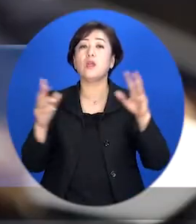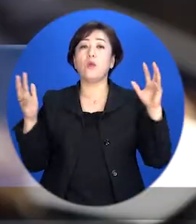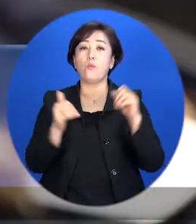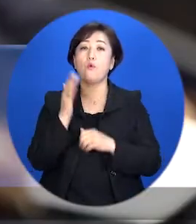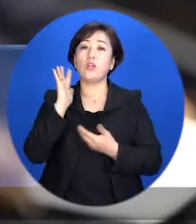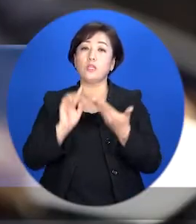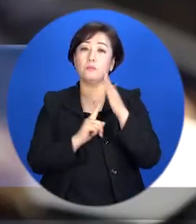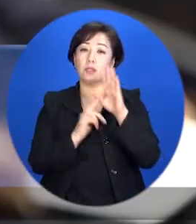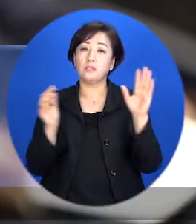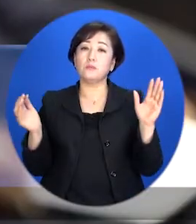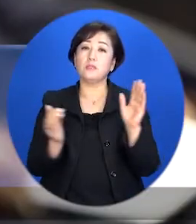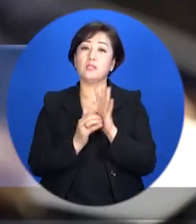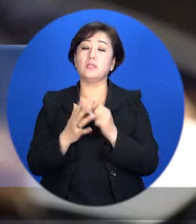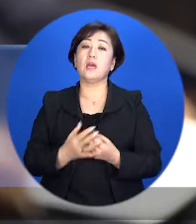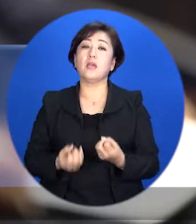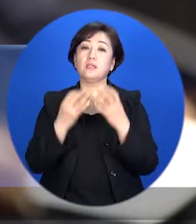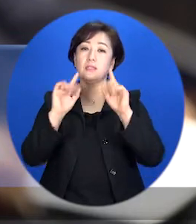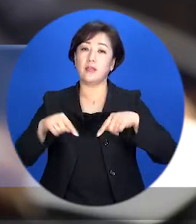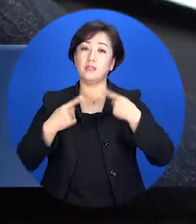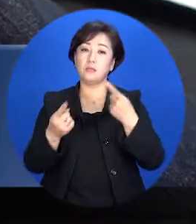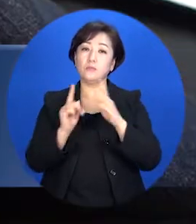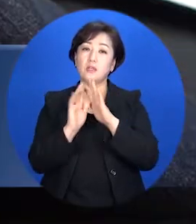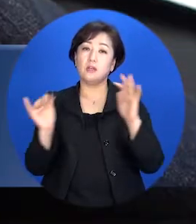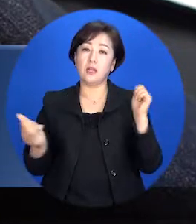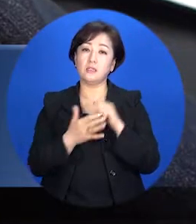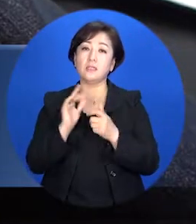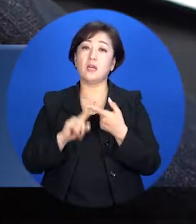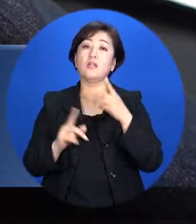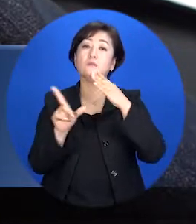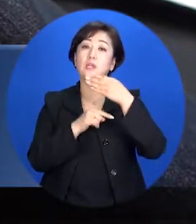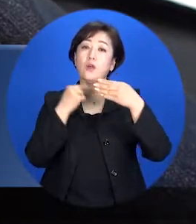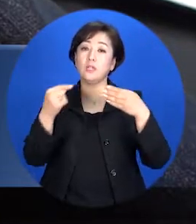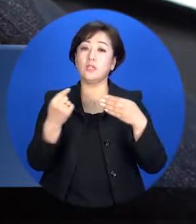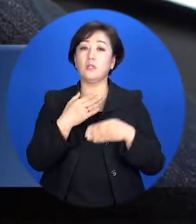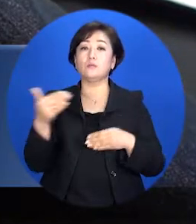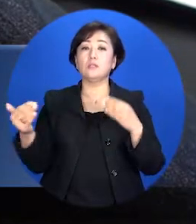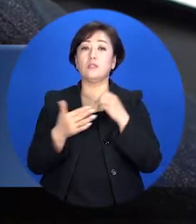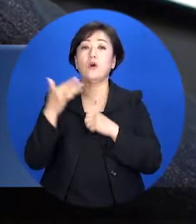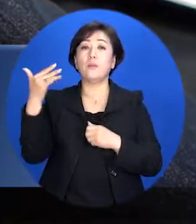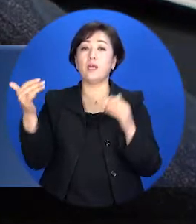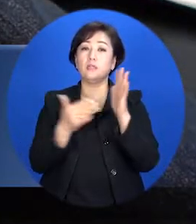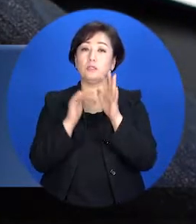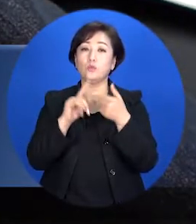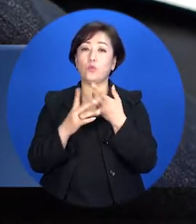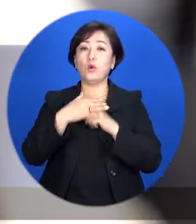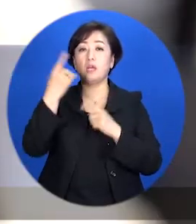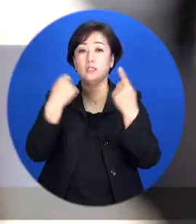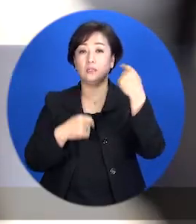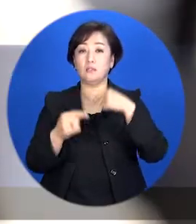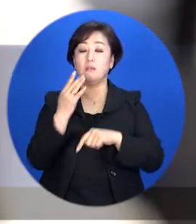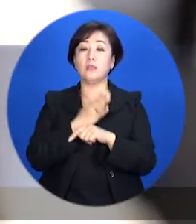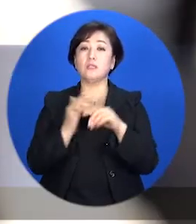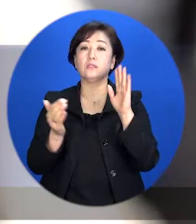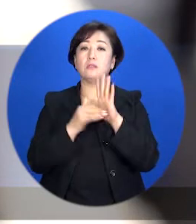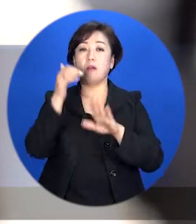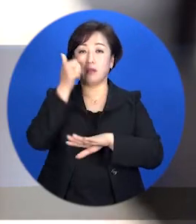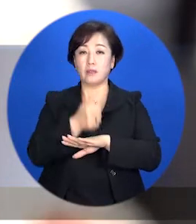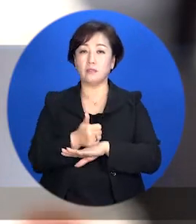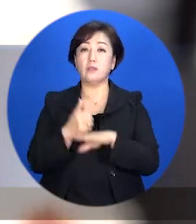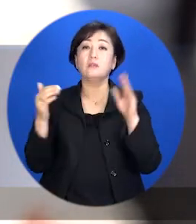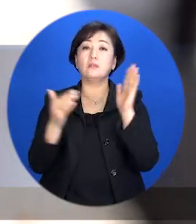진행했습니다. 이날 행사에 참석한 청년들은 지난 4월 1일부터 8일간 신청 접수를 받아 최종